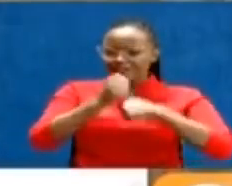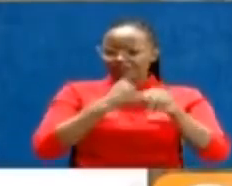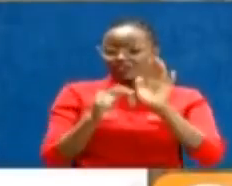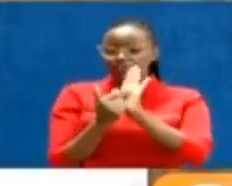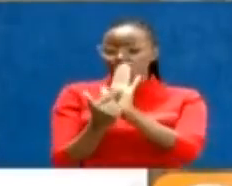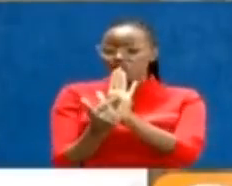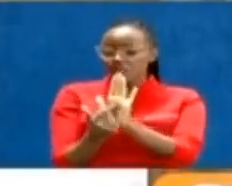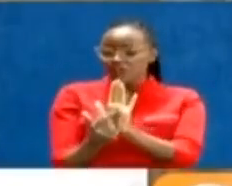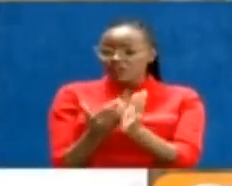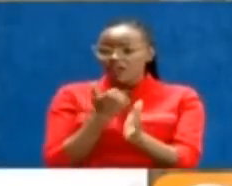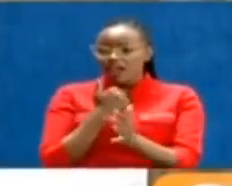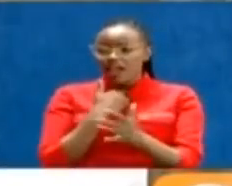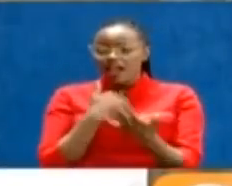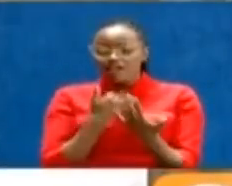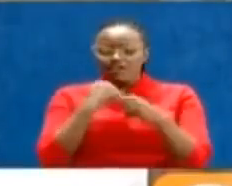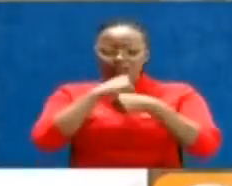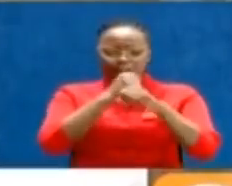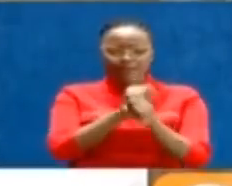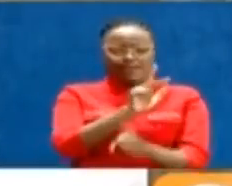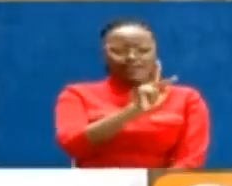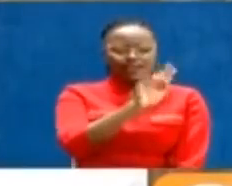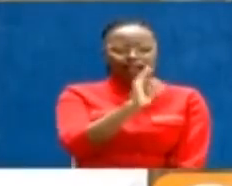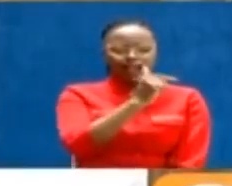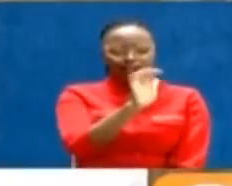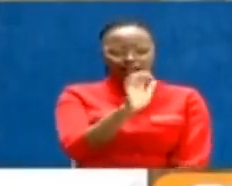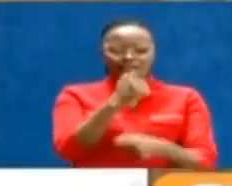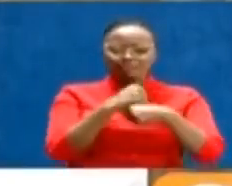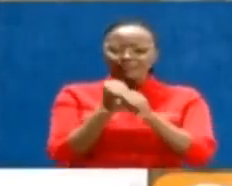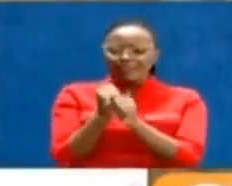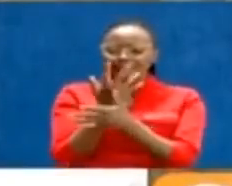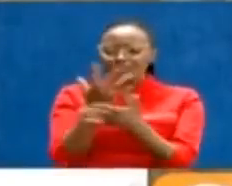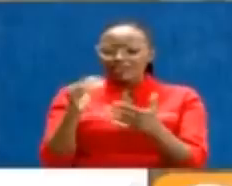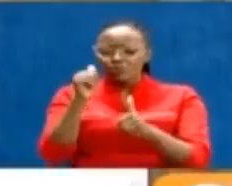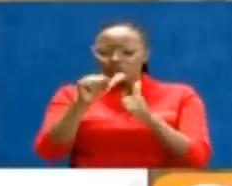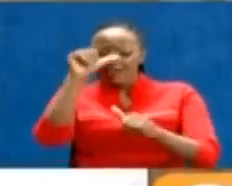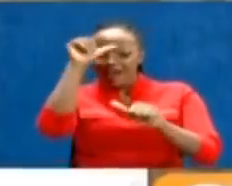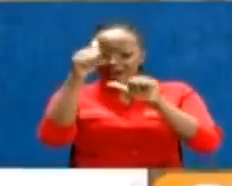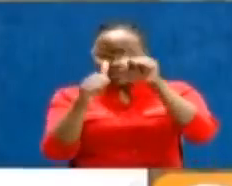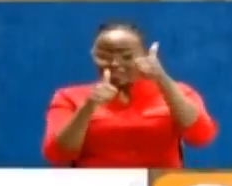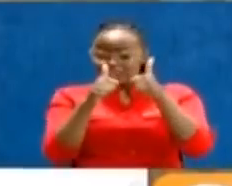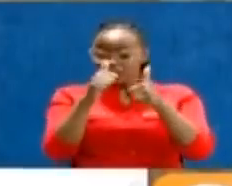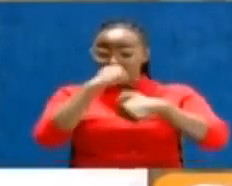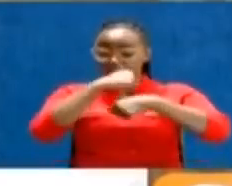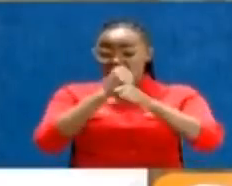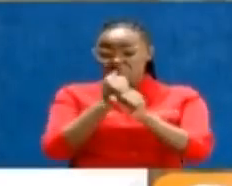as making a kite, such as creative things like coming up with